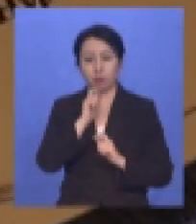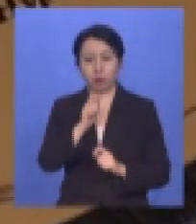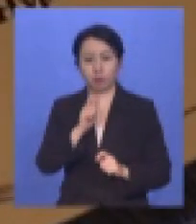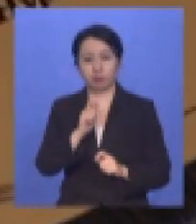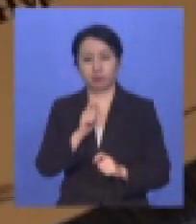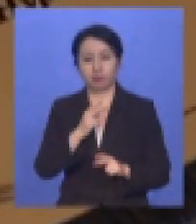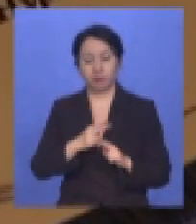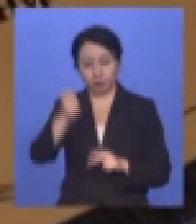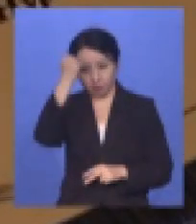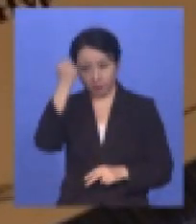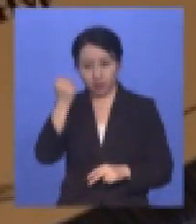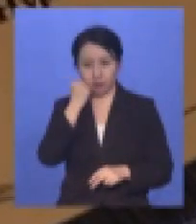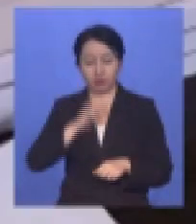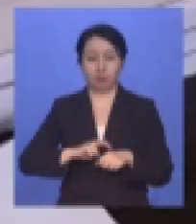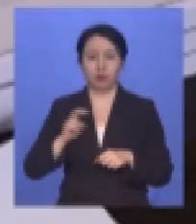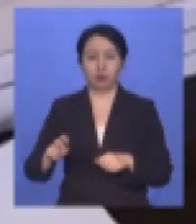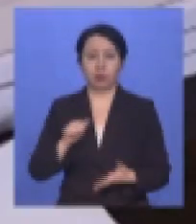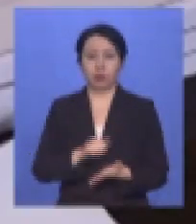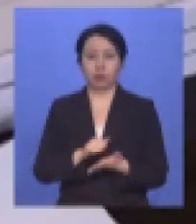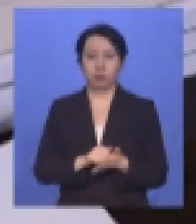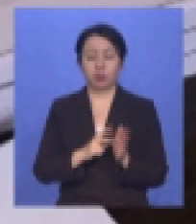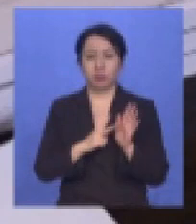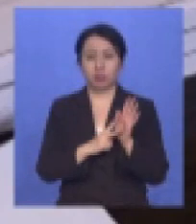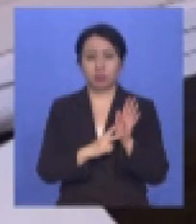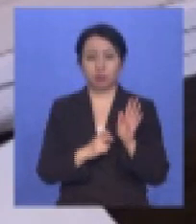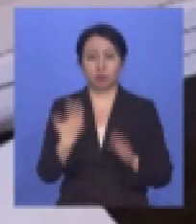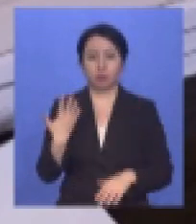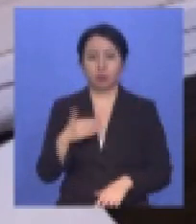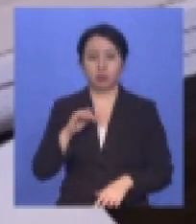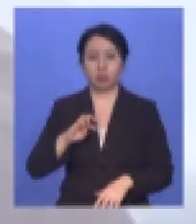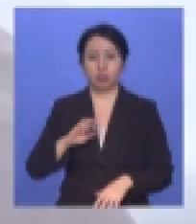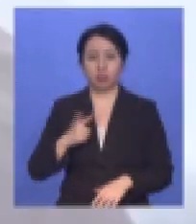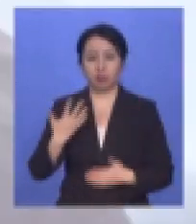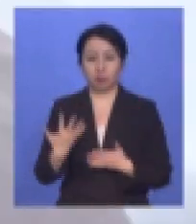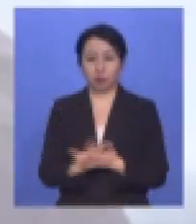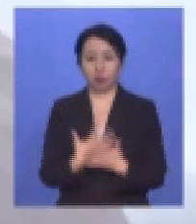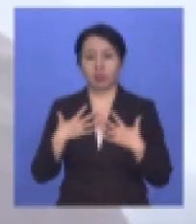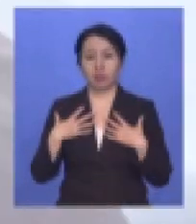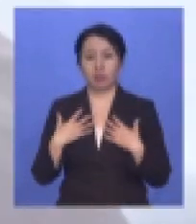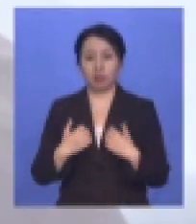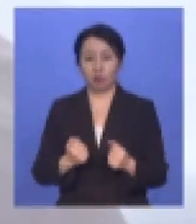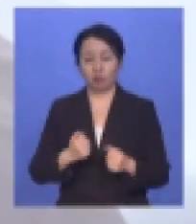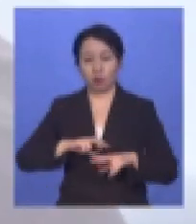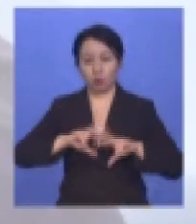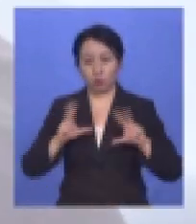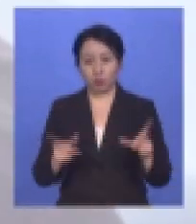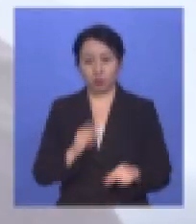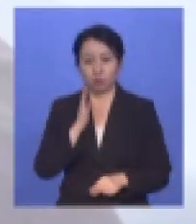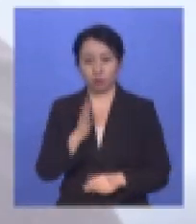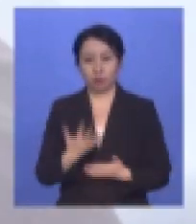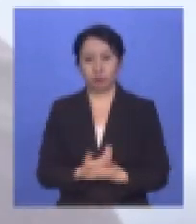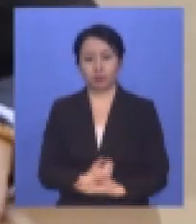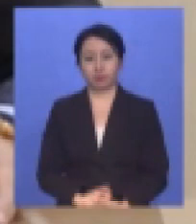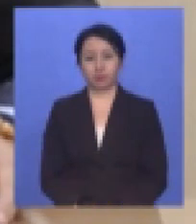бронзовому призеру благодарственное письмо и сертификат на сумму 750 тысяч тенге. Пожелал крепкого здоровья и удачи в будущих